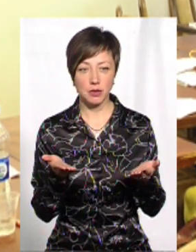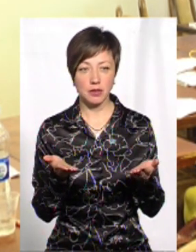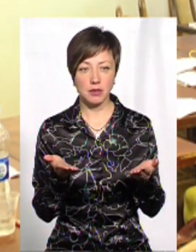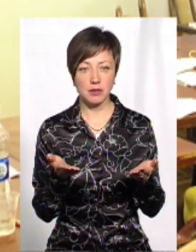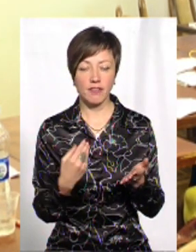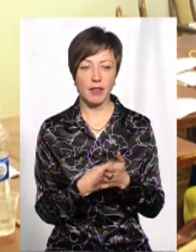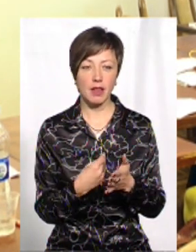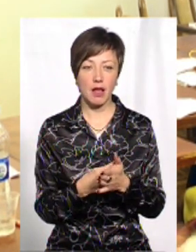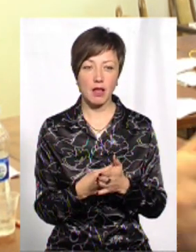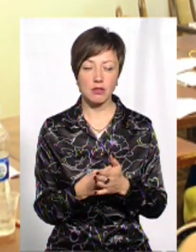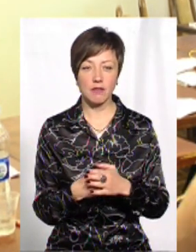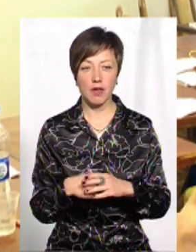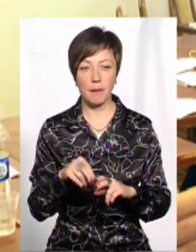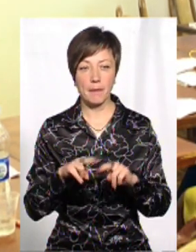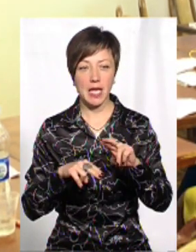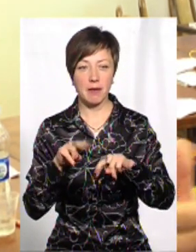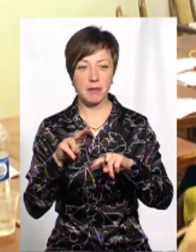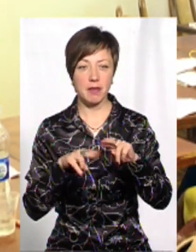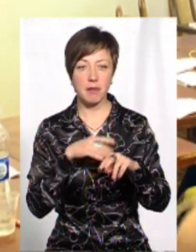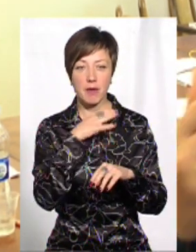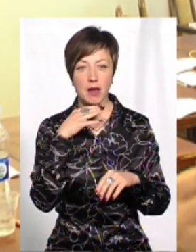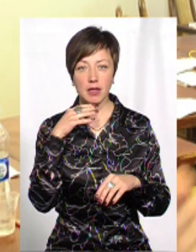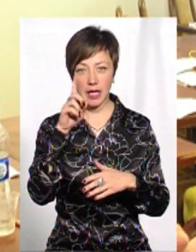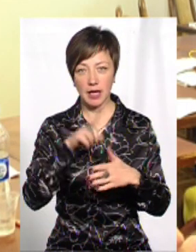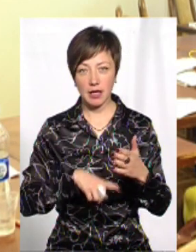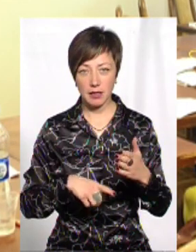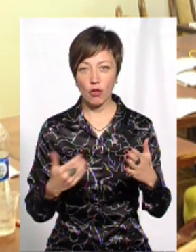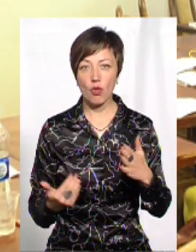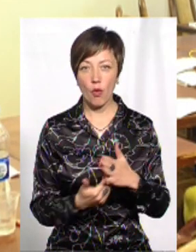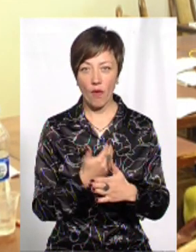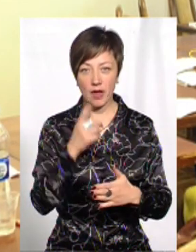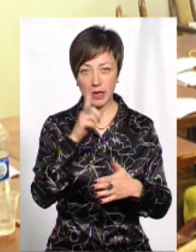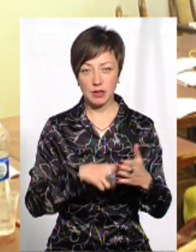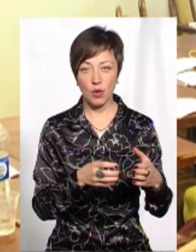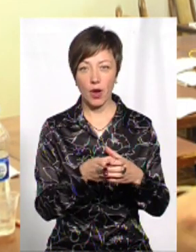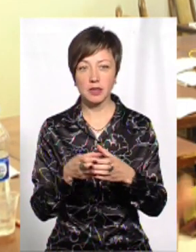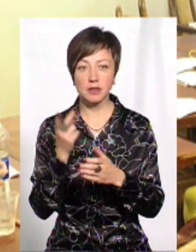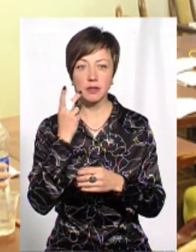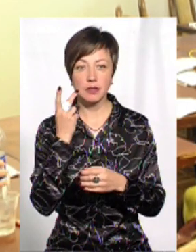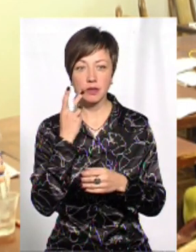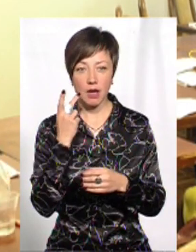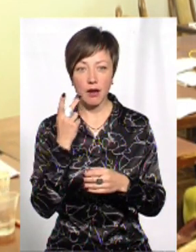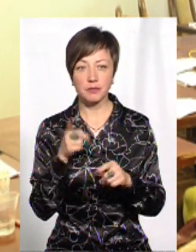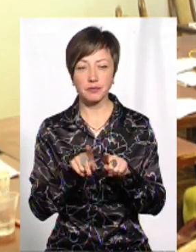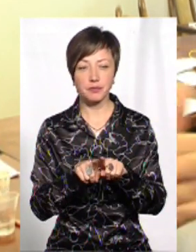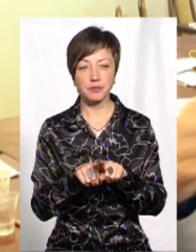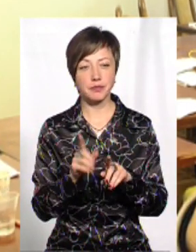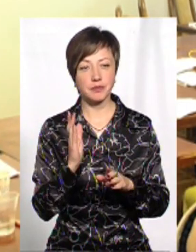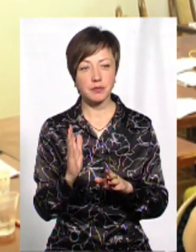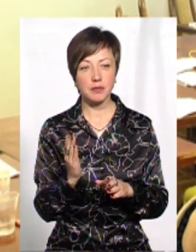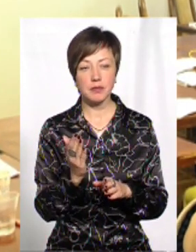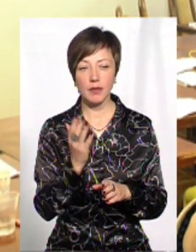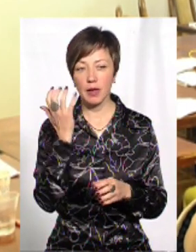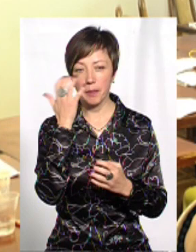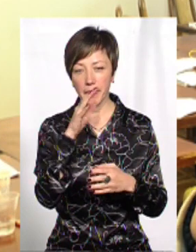можливо, фінансових пірамід, того, що дуже багато релігійних організацій, нові релігійні організації, зазвичай синкретичного характеру, вони